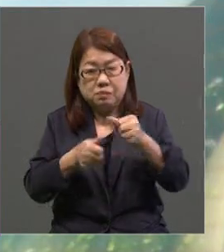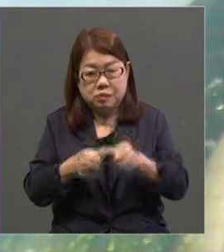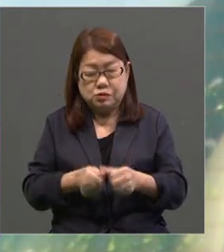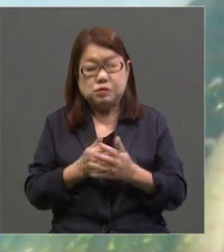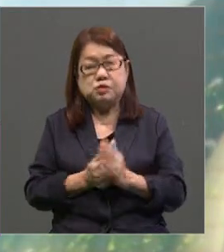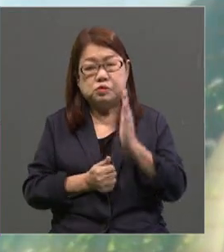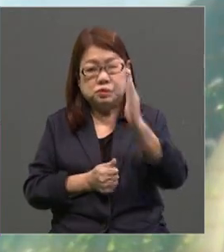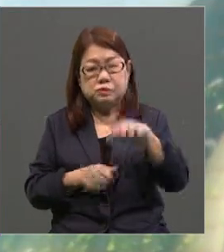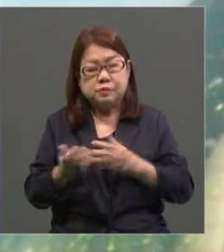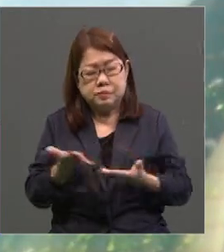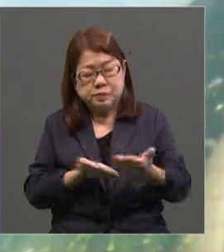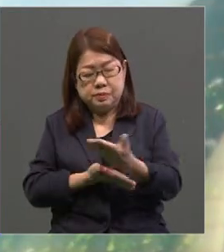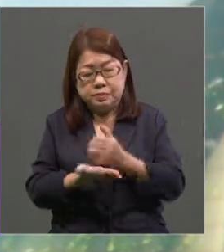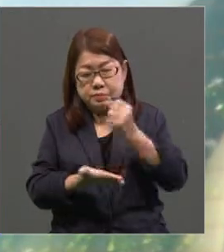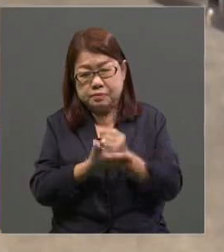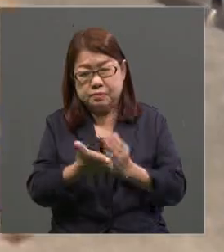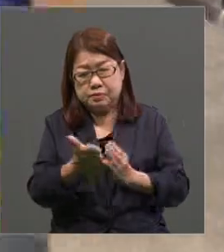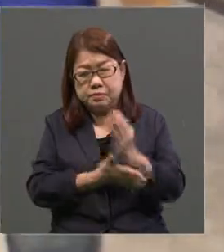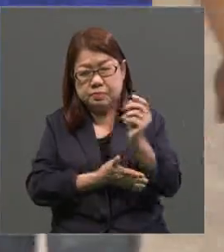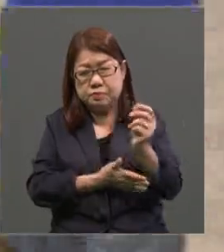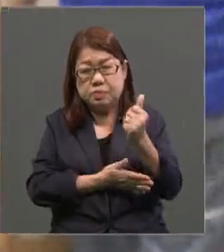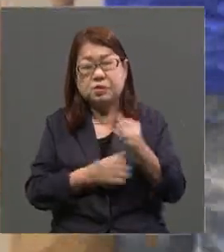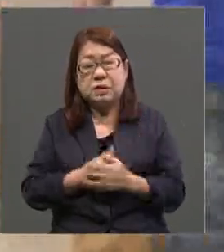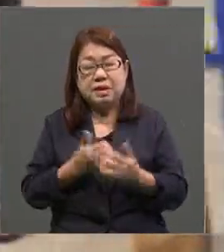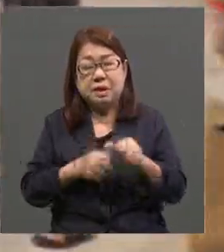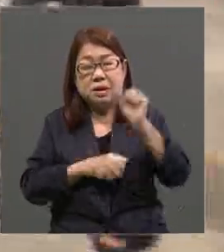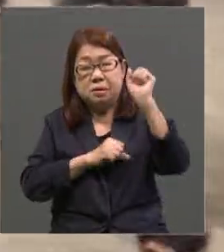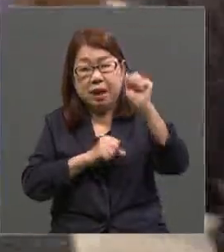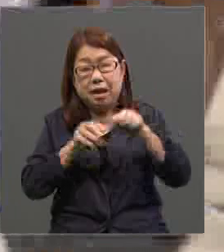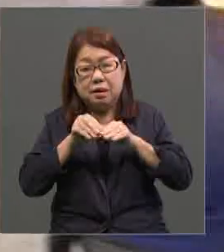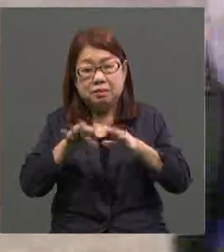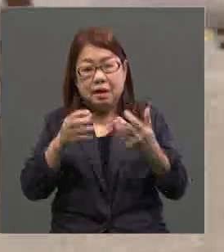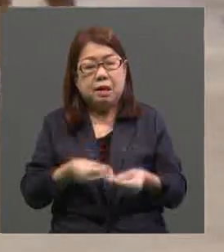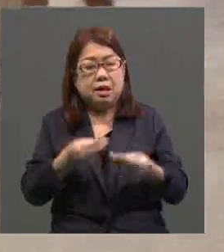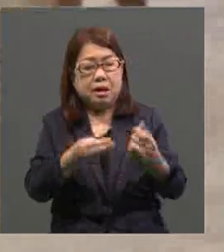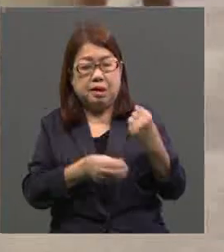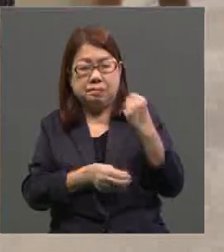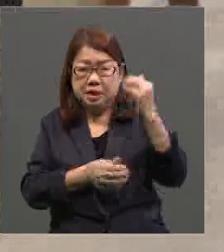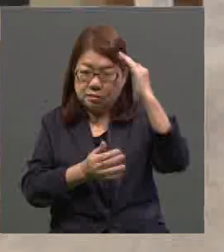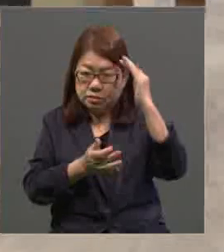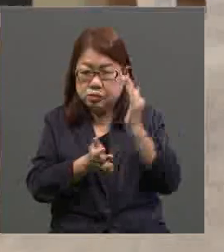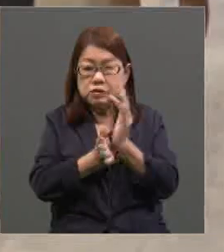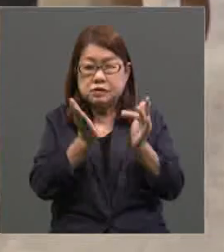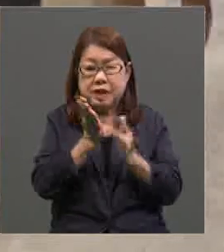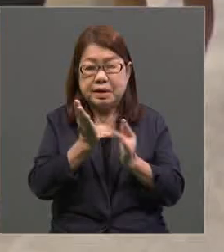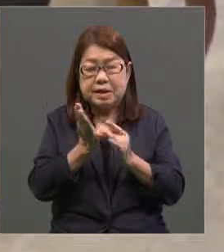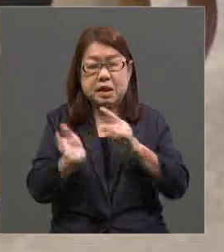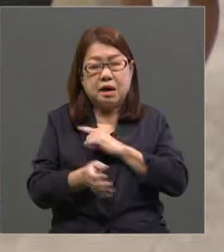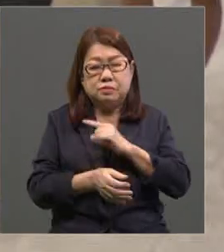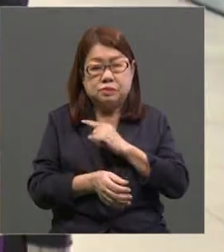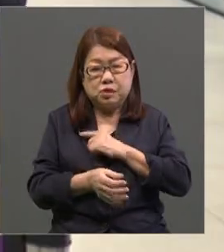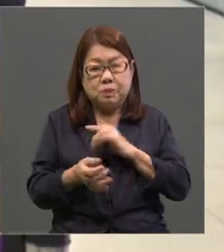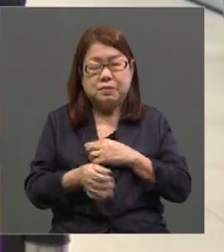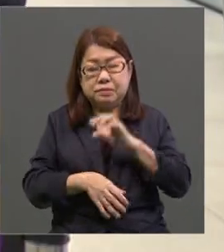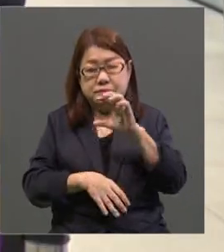และจะเร่งดำเนินการให้มีผลบังคับใช้โดยเร็วที่สุดเมื่อประกาศใช้แล้วก็จะให้อำนาจตำรวจไซเบอร์ในการจับผู้กระทำความผิดสามารถ